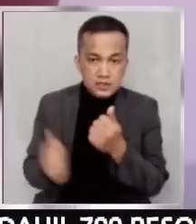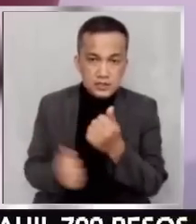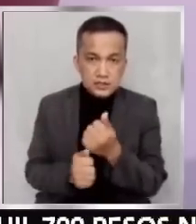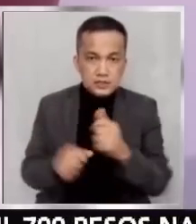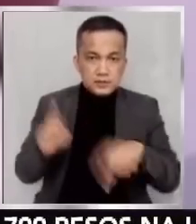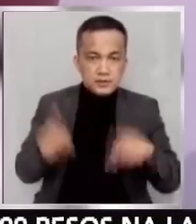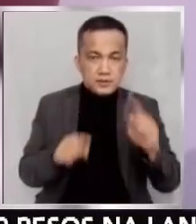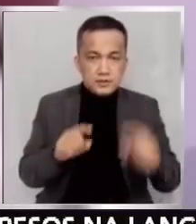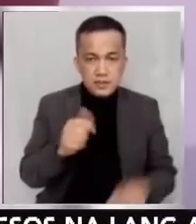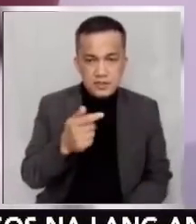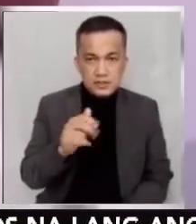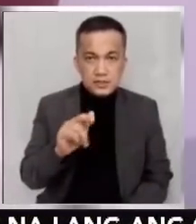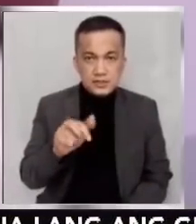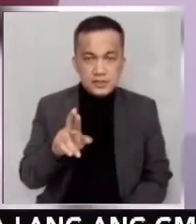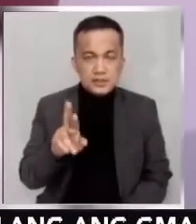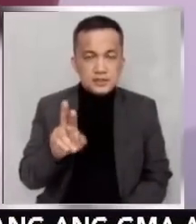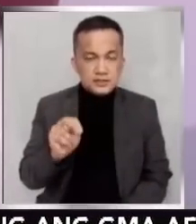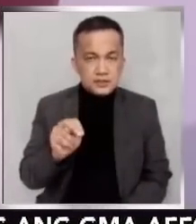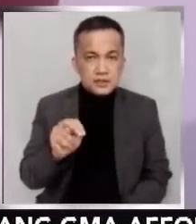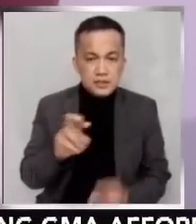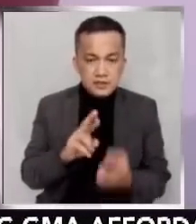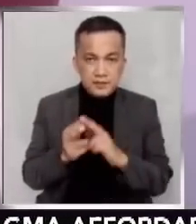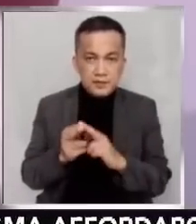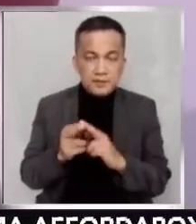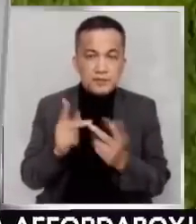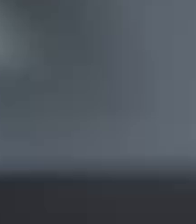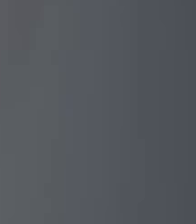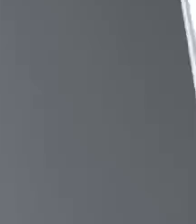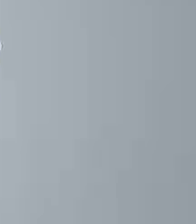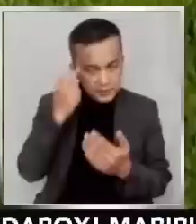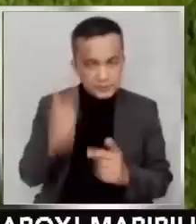reform program ng gobyerno. Nakatutok si Ian Cruz.